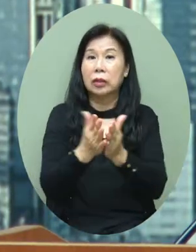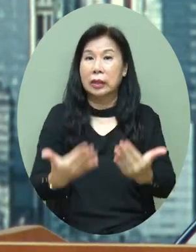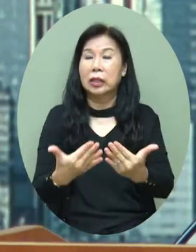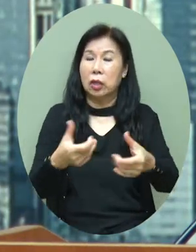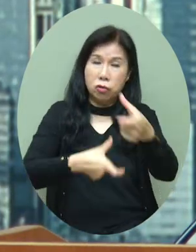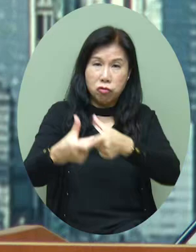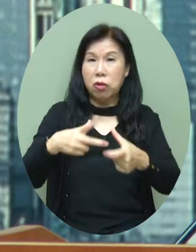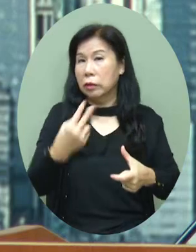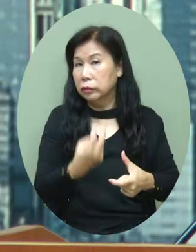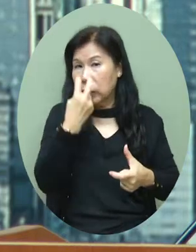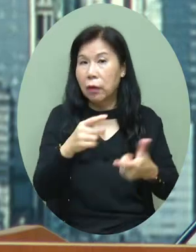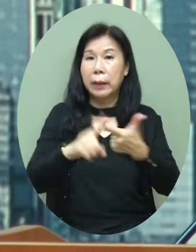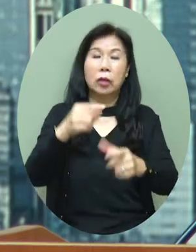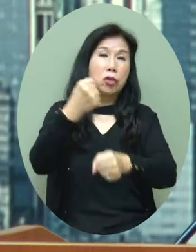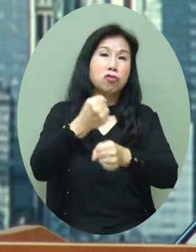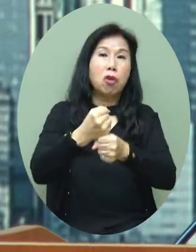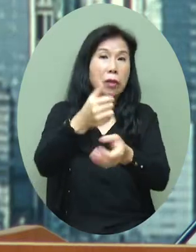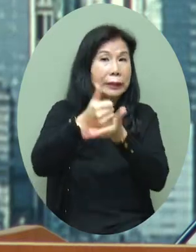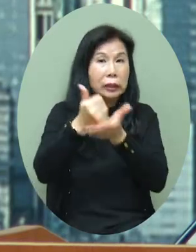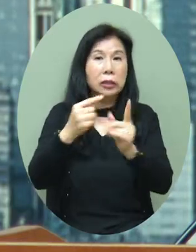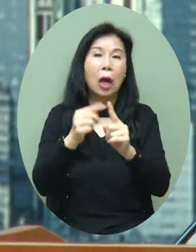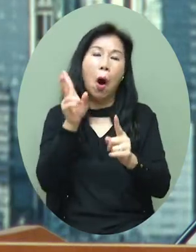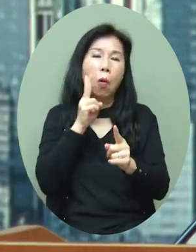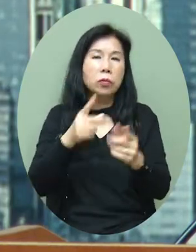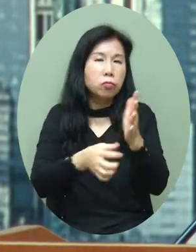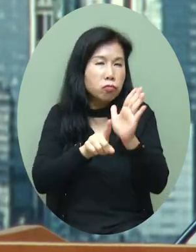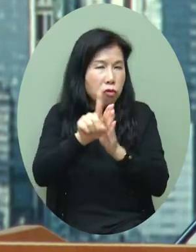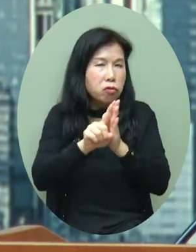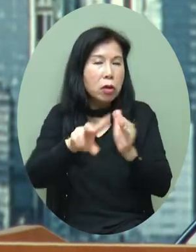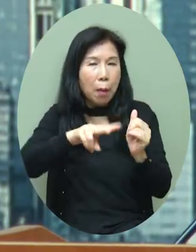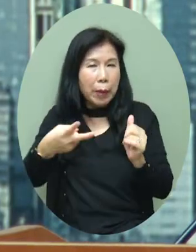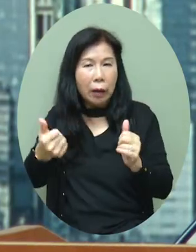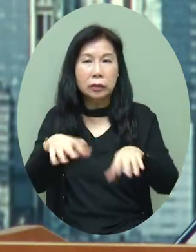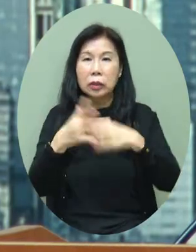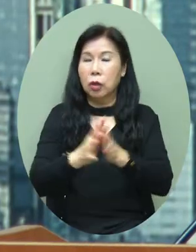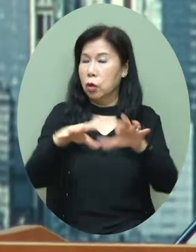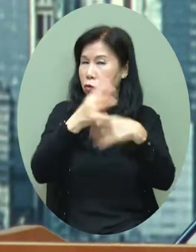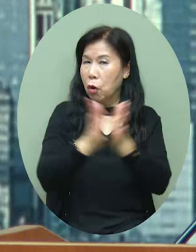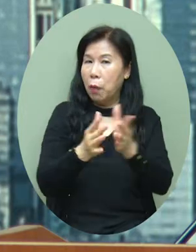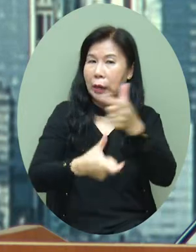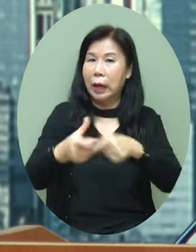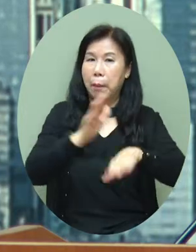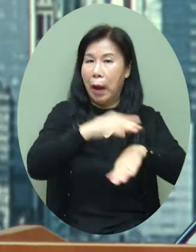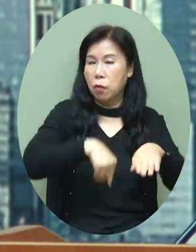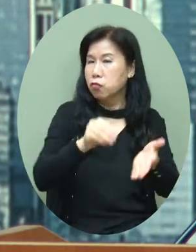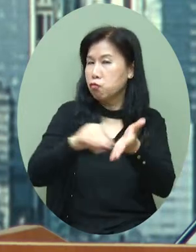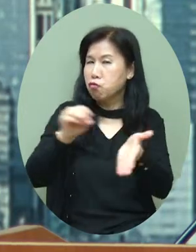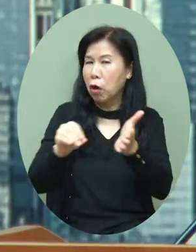氛同埋就業嘅情況呢係略有改善，但係整體嘅經濟仍然存有不確定